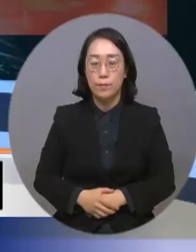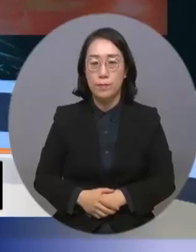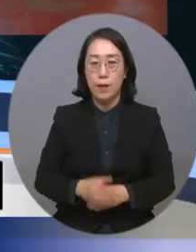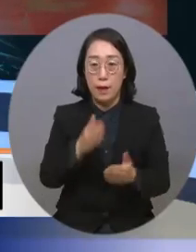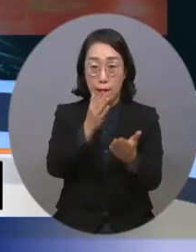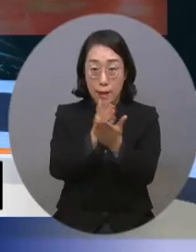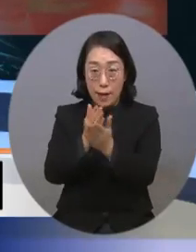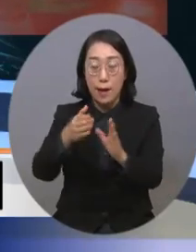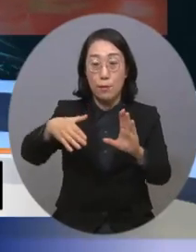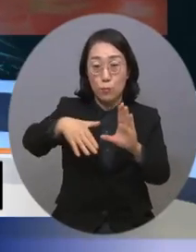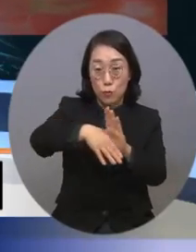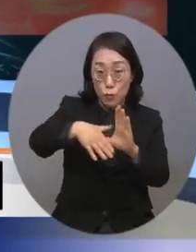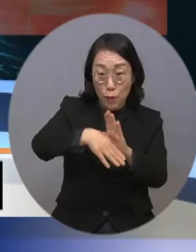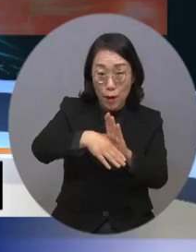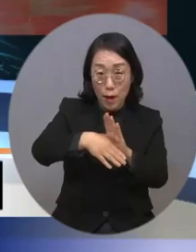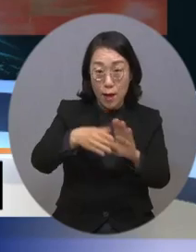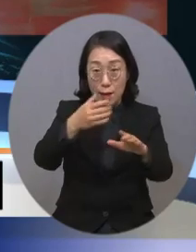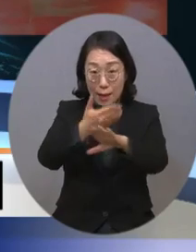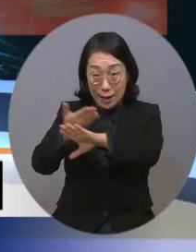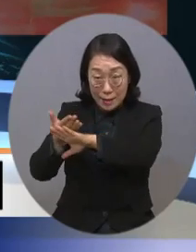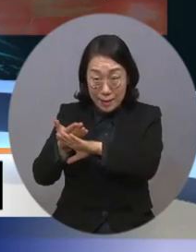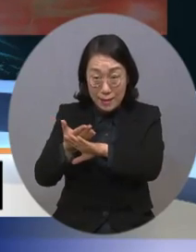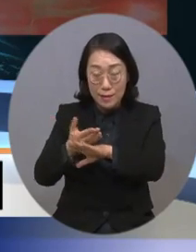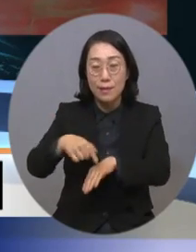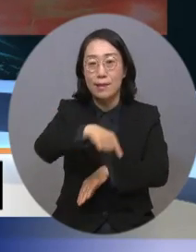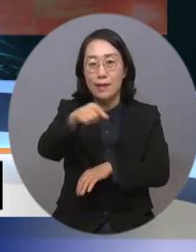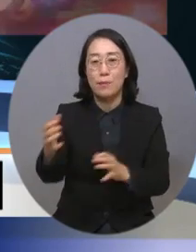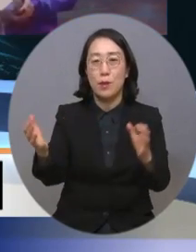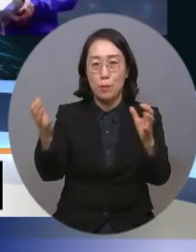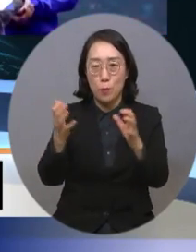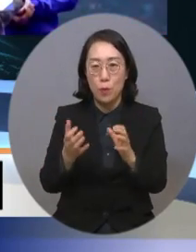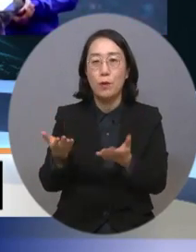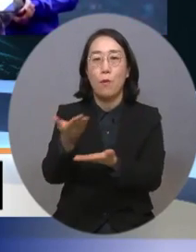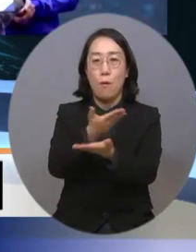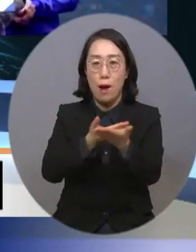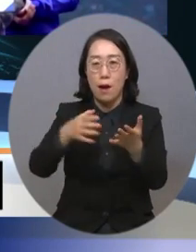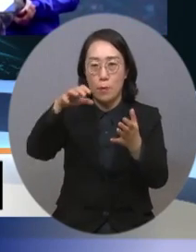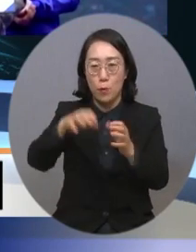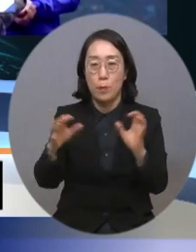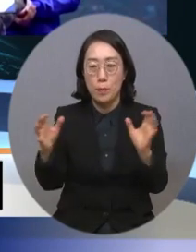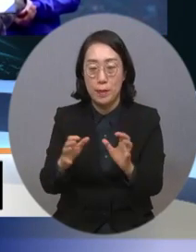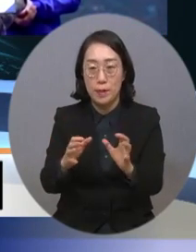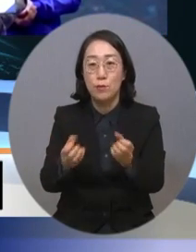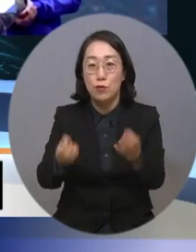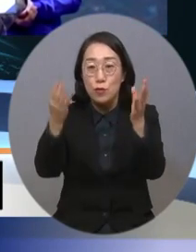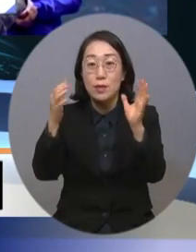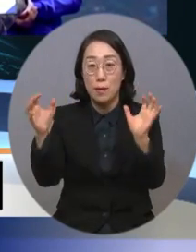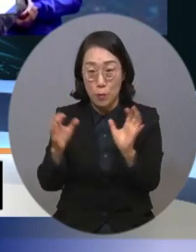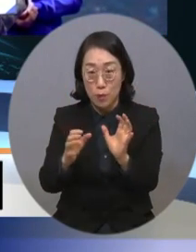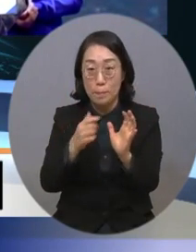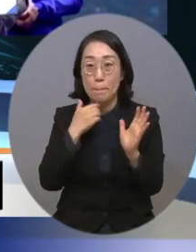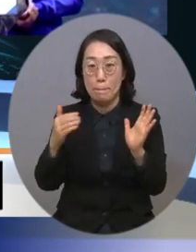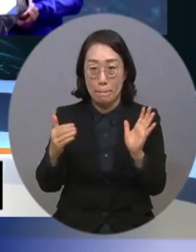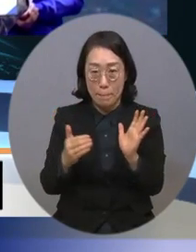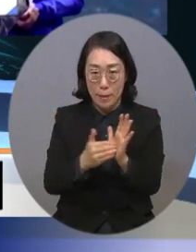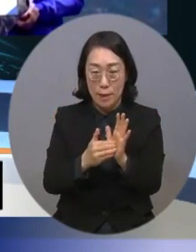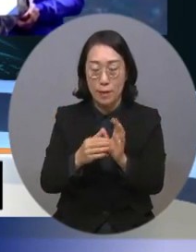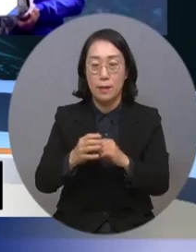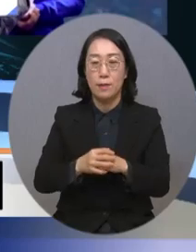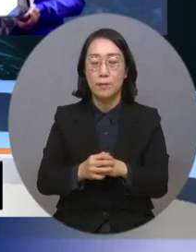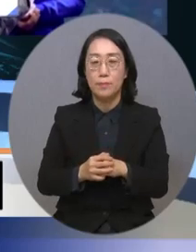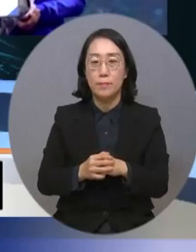다양한 문화를 가진 사람들이 화합하는 자리가 마련됐습니다. 다문화 어울림 페스티벌 현장에 정우선 기자가 다녀왔습니다.